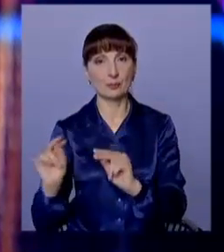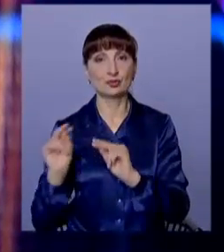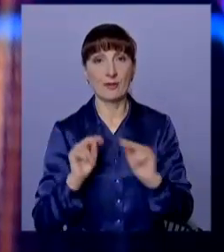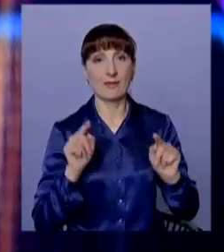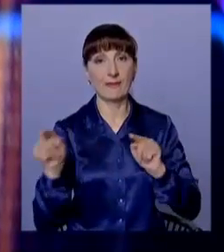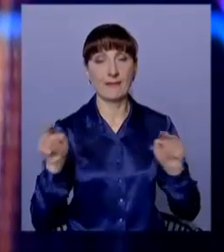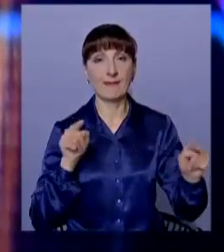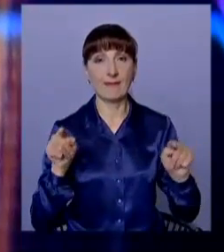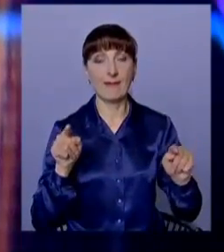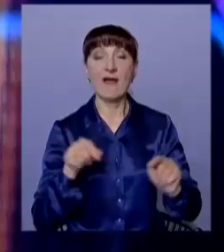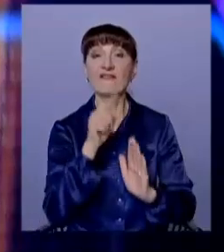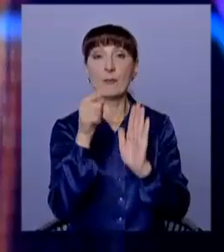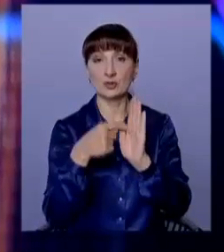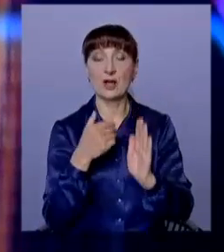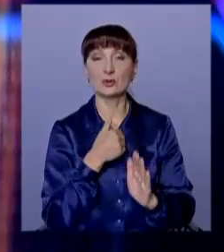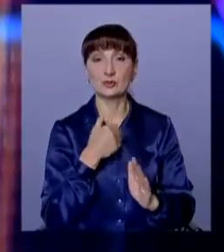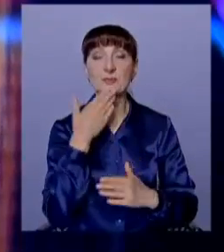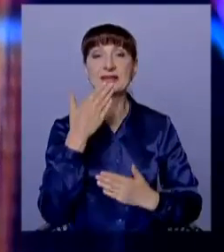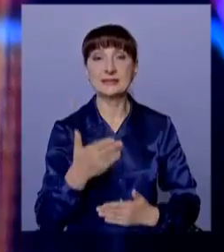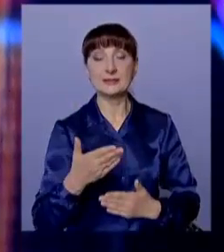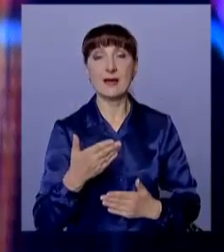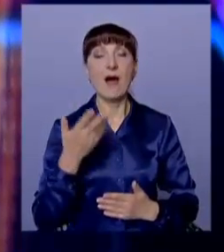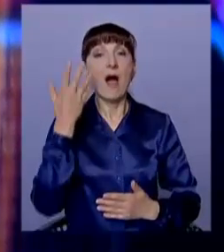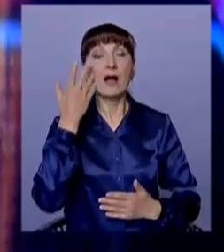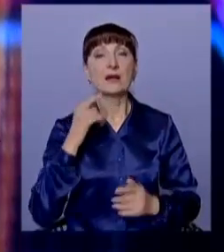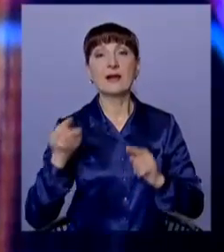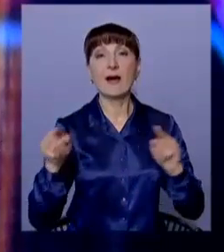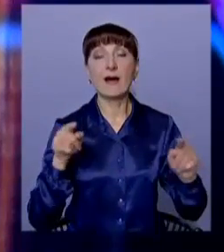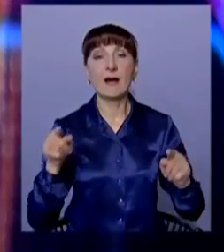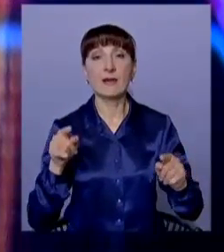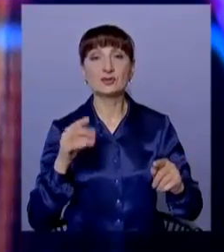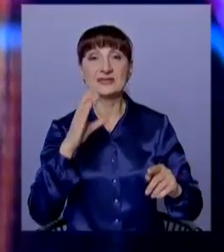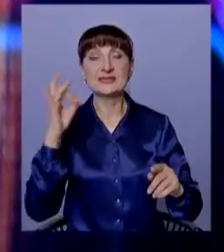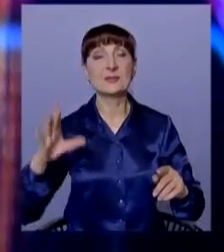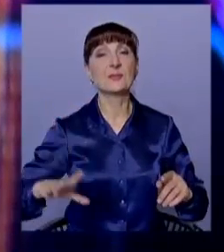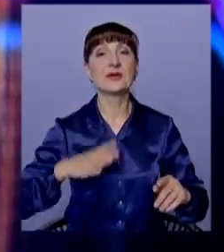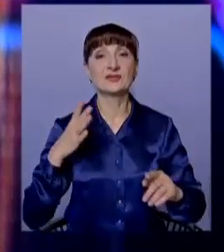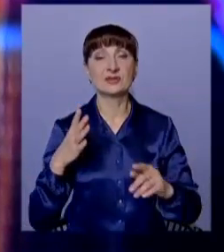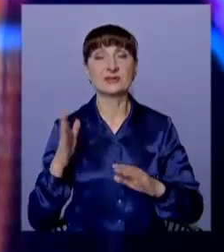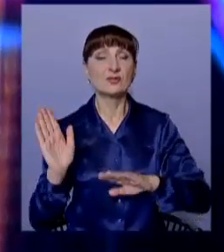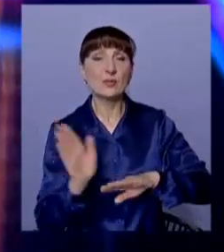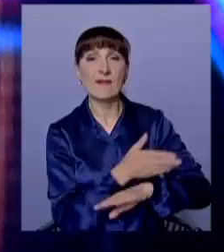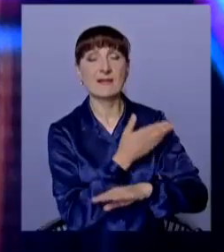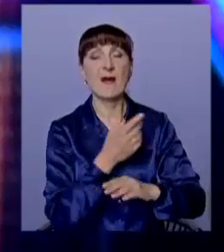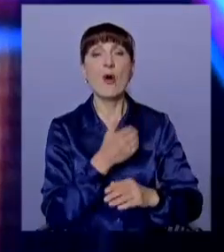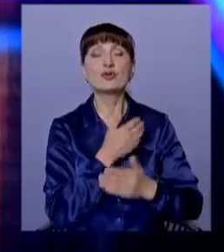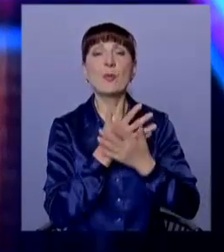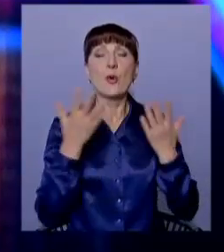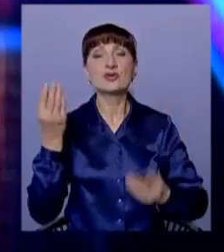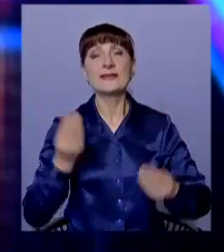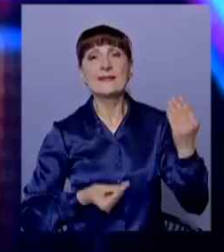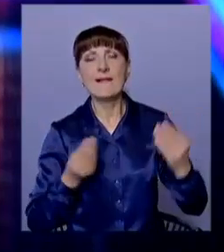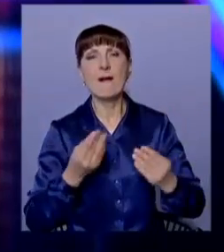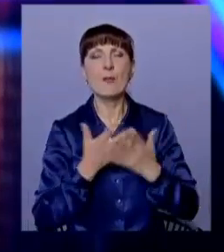у меня вопрос такой, может быть, риторический. Когда вот эта вот зажатость пройдет, особенно вот в младших классах, хочется больше игровых,